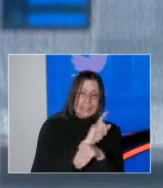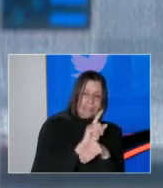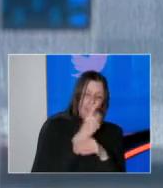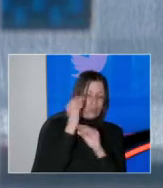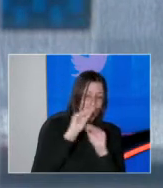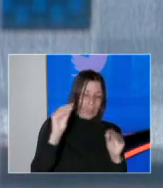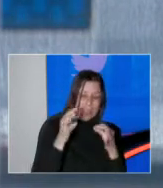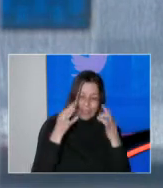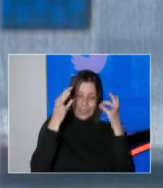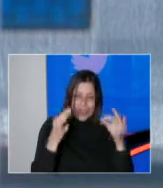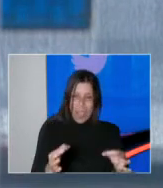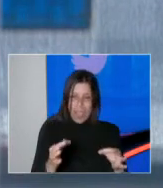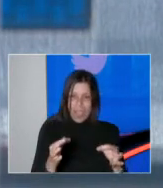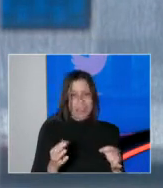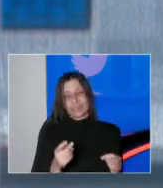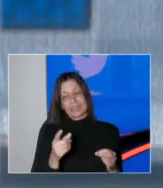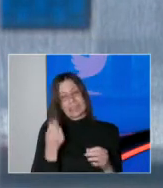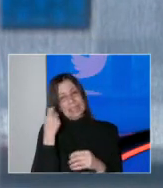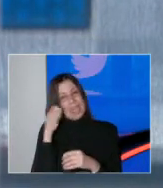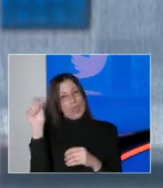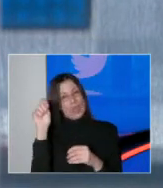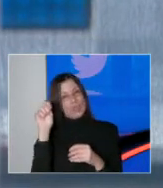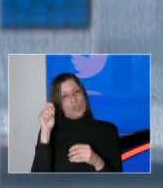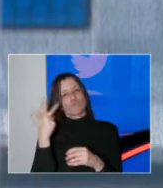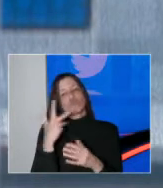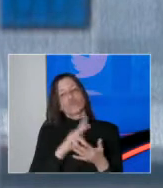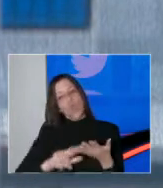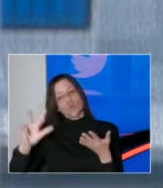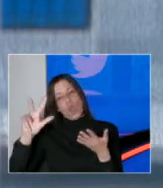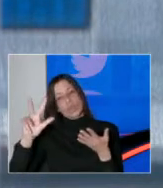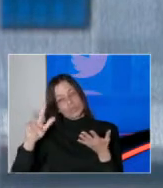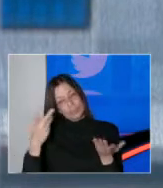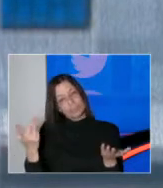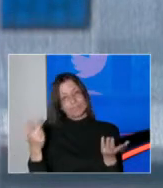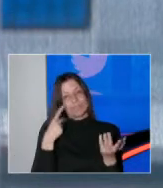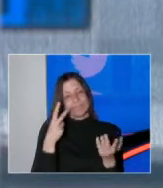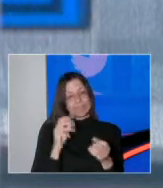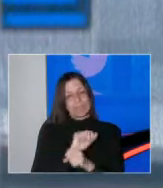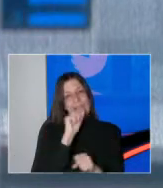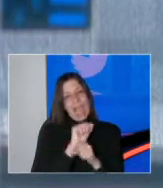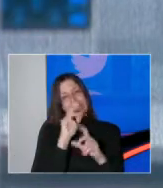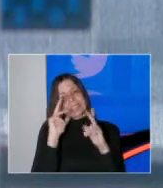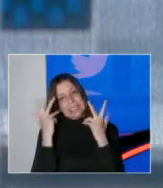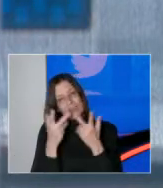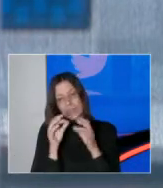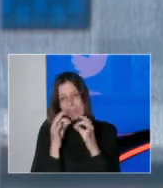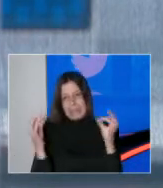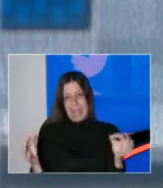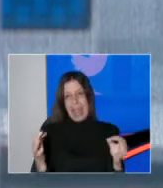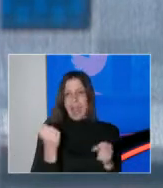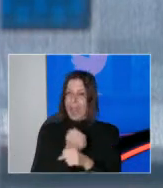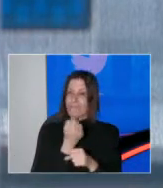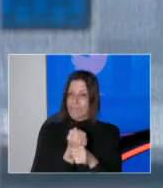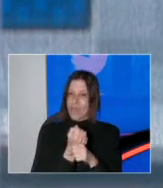והודיעה שהיא דוחה את ההתייקרות ב3 חודשים. אז הנה, לפחות המחאה הציבורית מתחילה